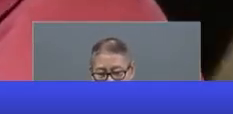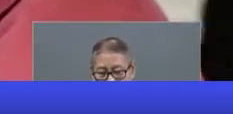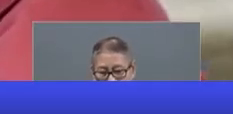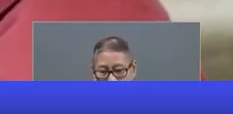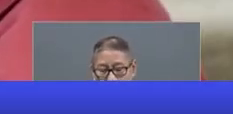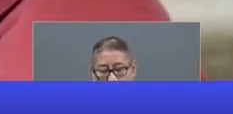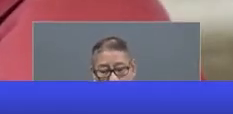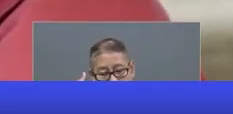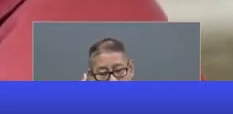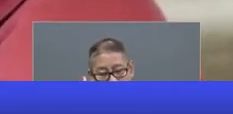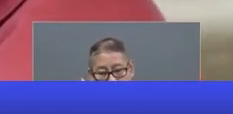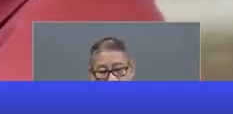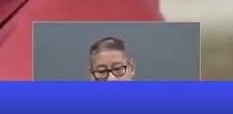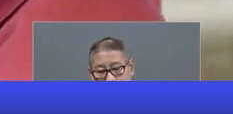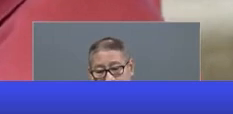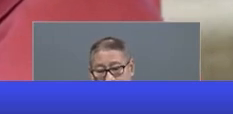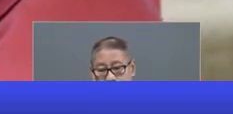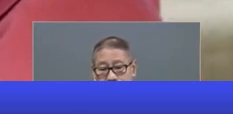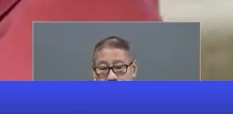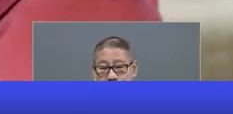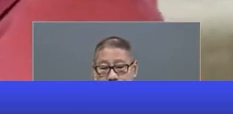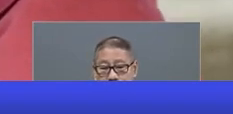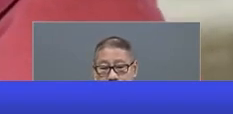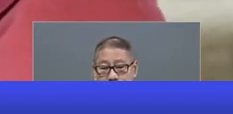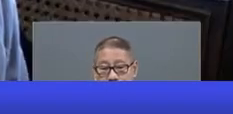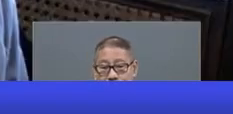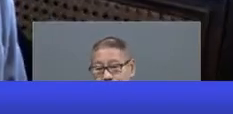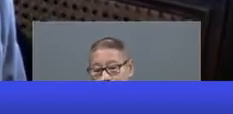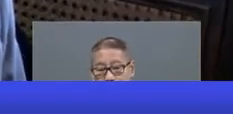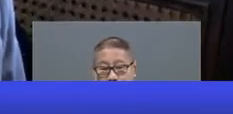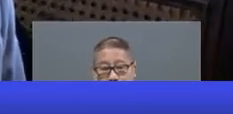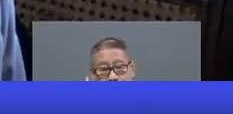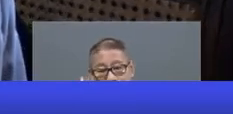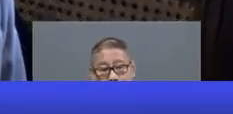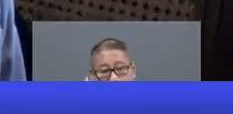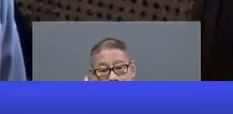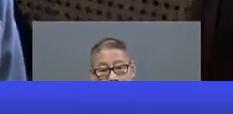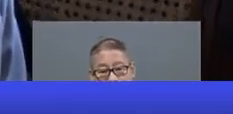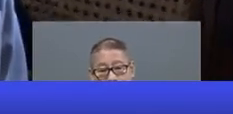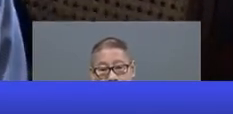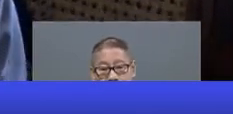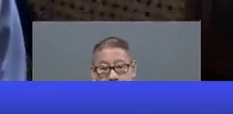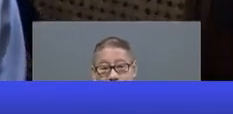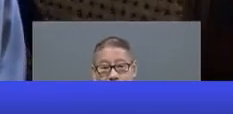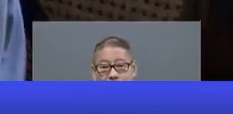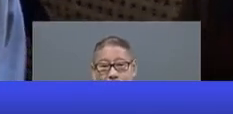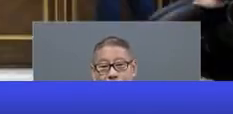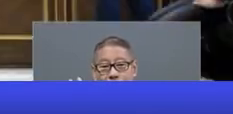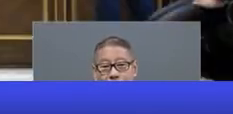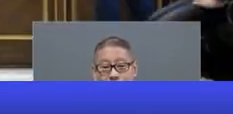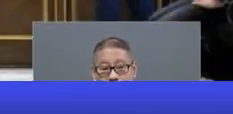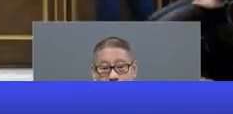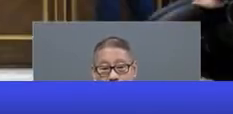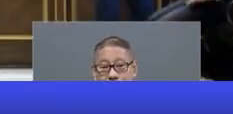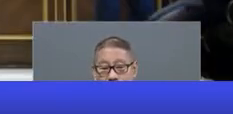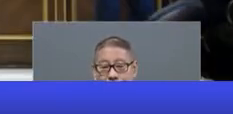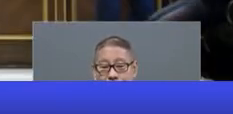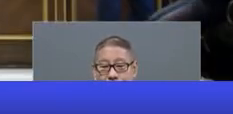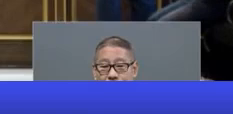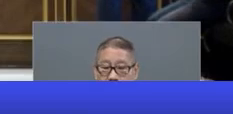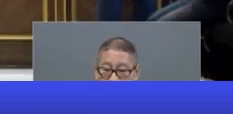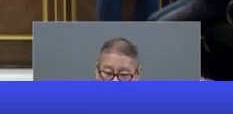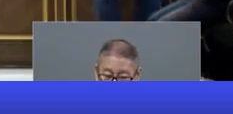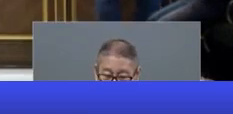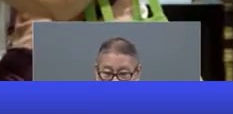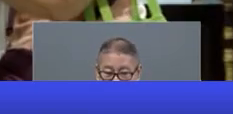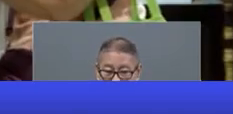คุณจะไปจะไปอยู่อ่ะอืจะไปย้ายทะเบียนบ้านอยู่นะฮะเออแล้วก็ต้องไปเปลี่ยนบัตรประชาชนด้วยนะฮะย้ายทะเบียนบ้านเปลี่ยนบัตรประชาชน